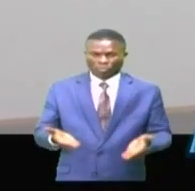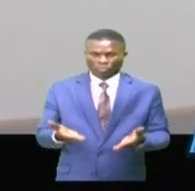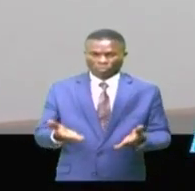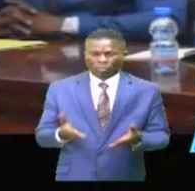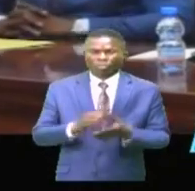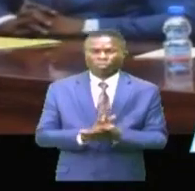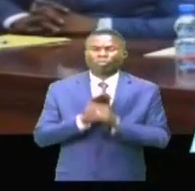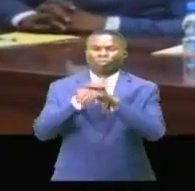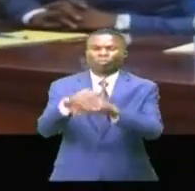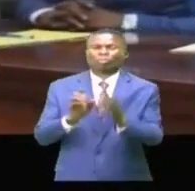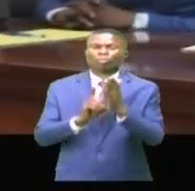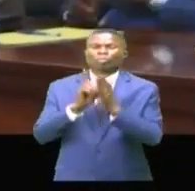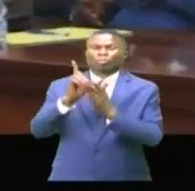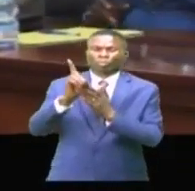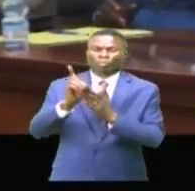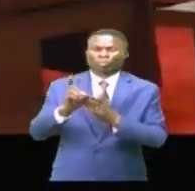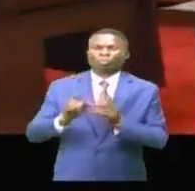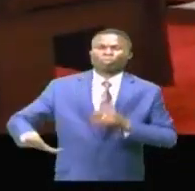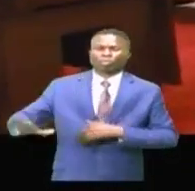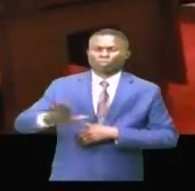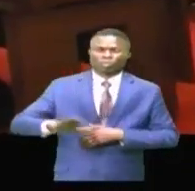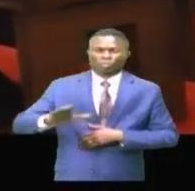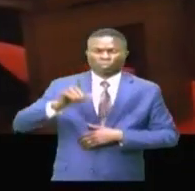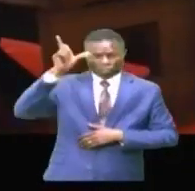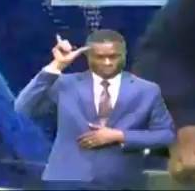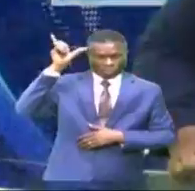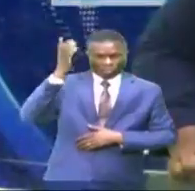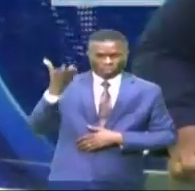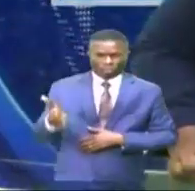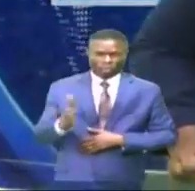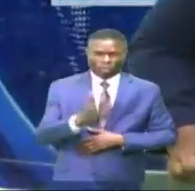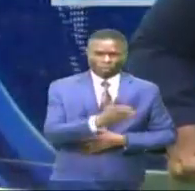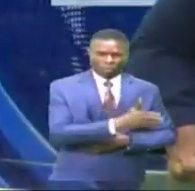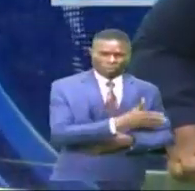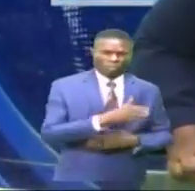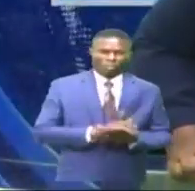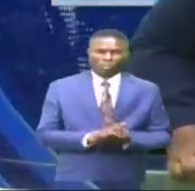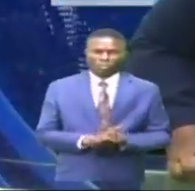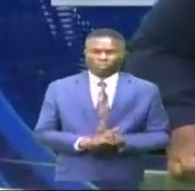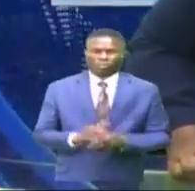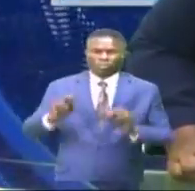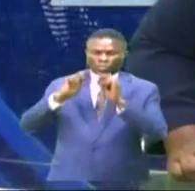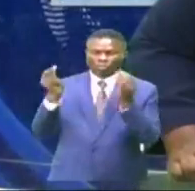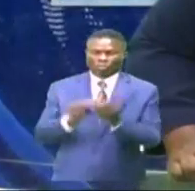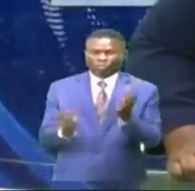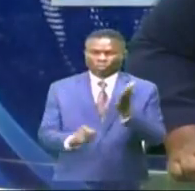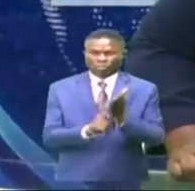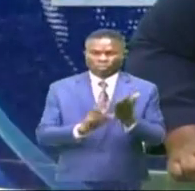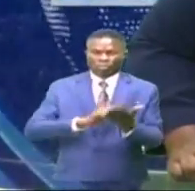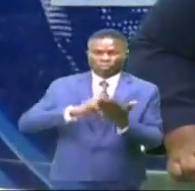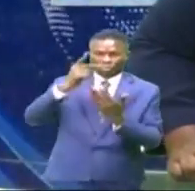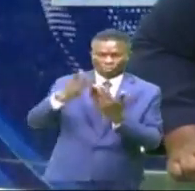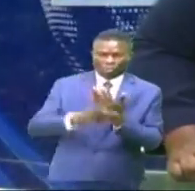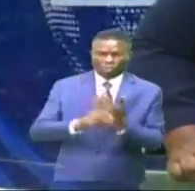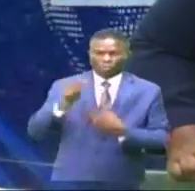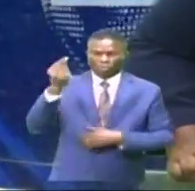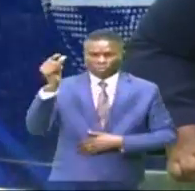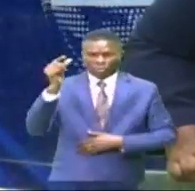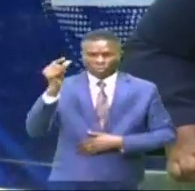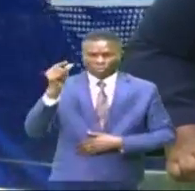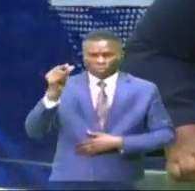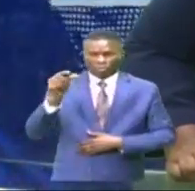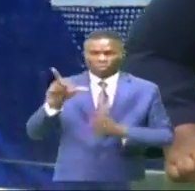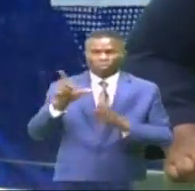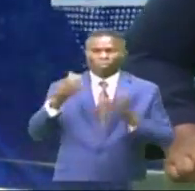contribuer au développement du pays dans le monde la cellule technique de planification minière à un nouveau